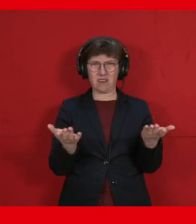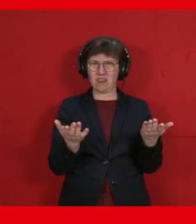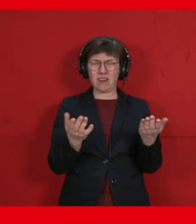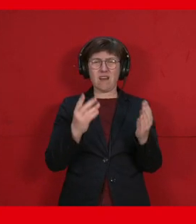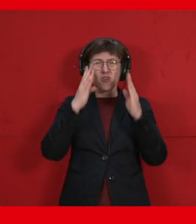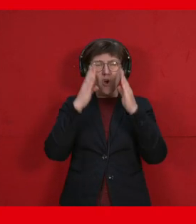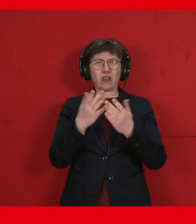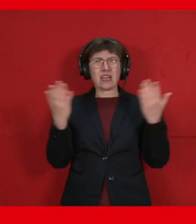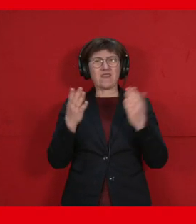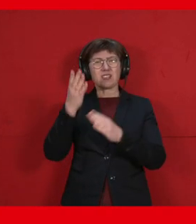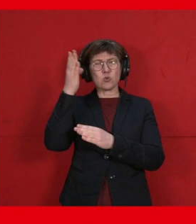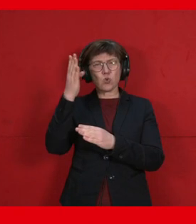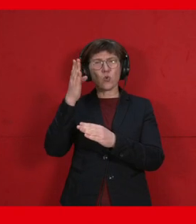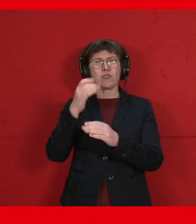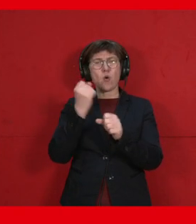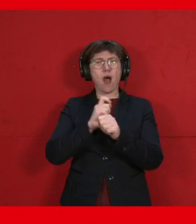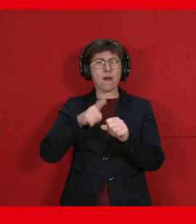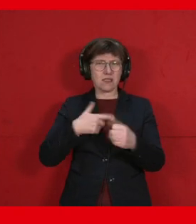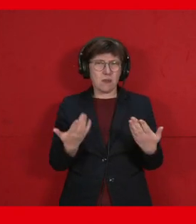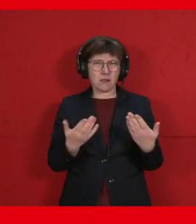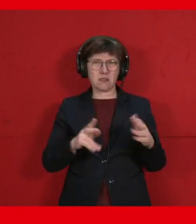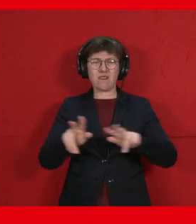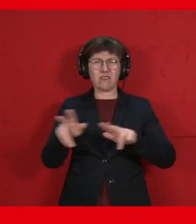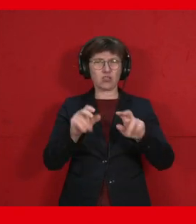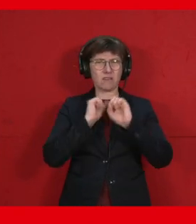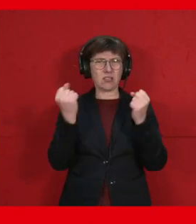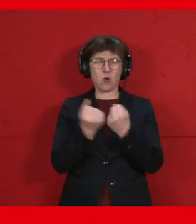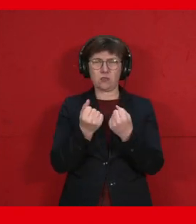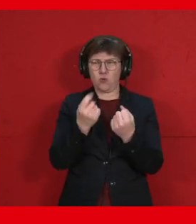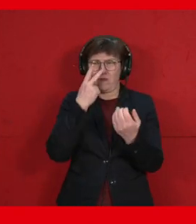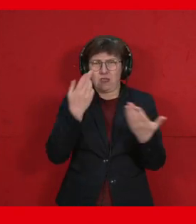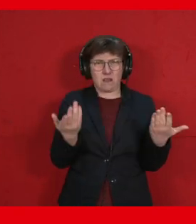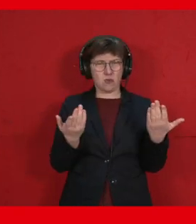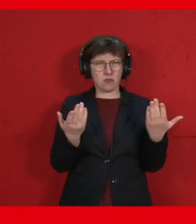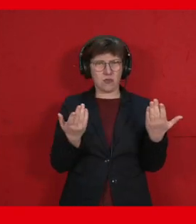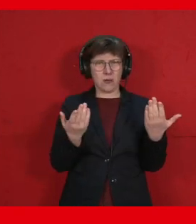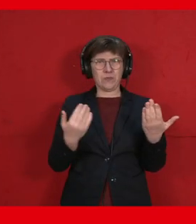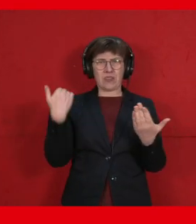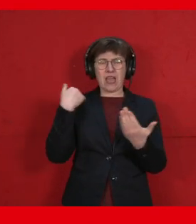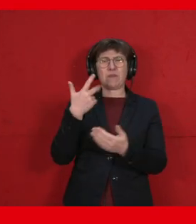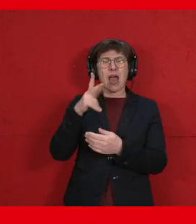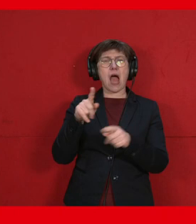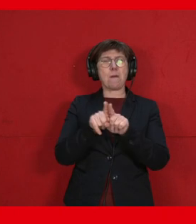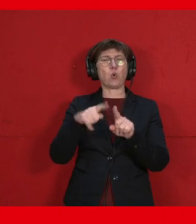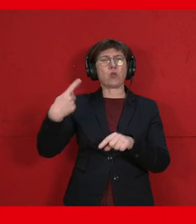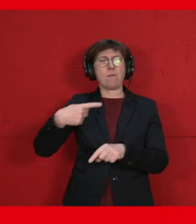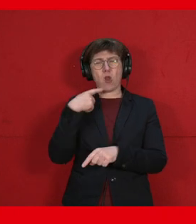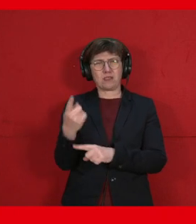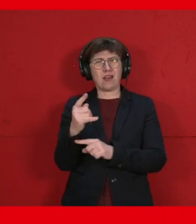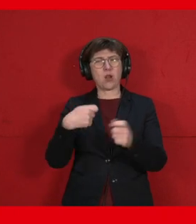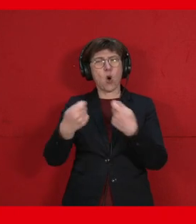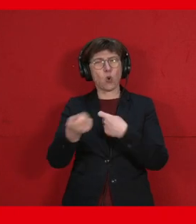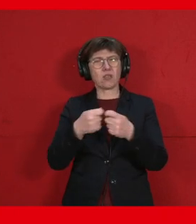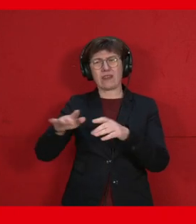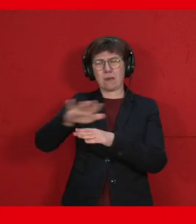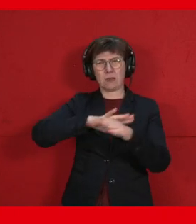ganz konkret um die Zukunft auch von Arbeitsplätzen und Wirtschaft dabei. Wenn wir jetzt gehört haben, was Herr Brudermüller gesagt hat über sein Unternehmen und